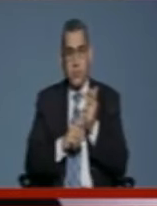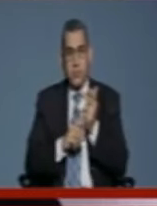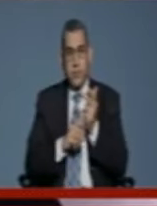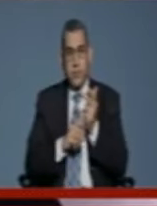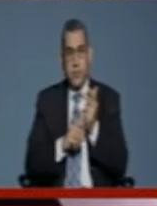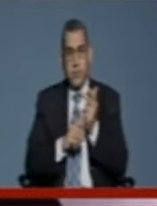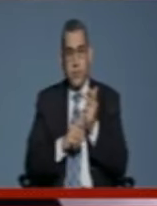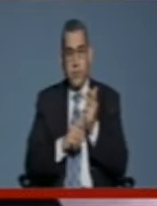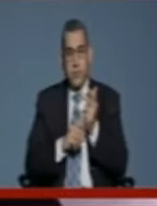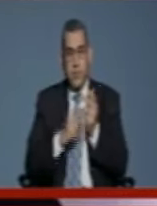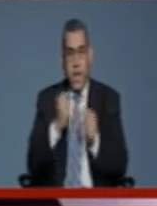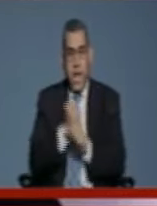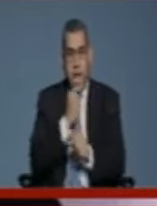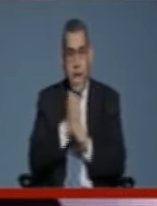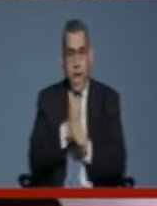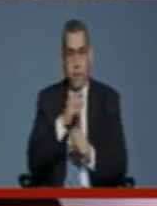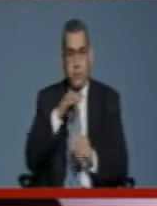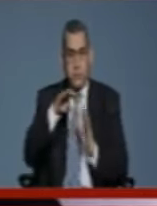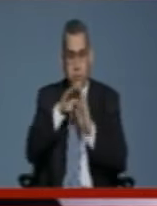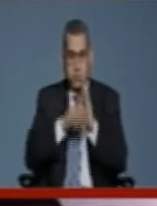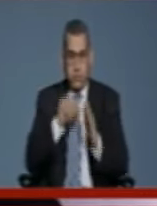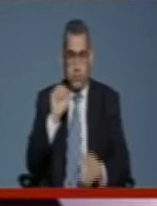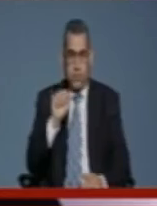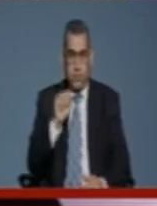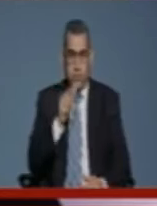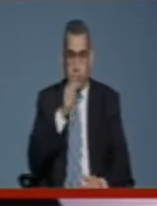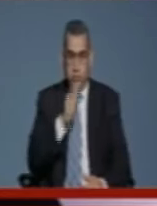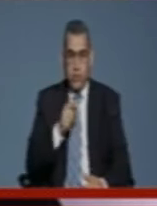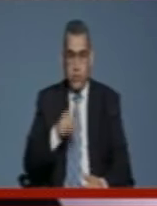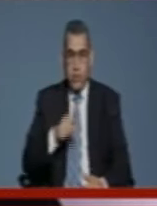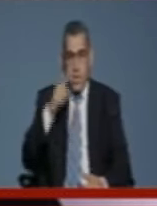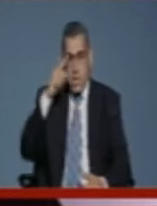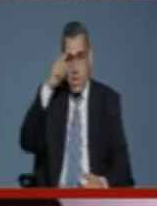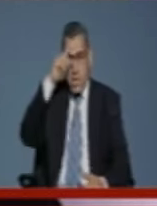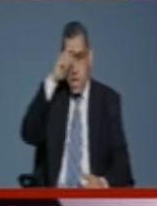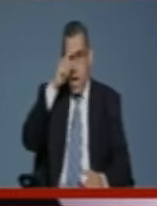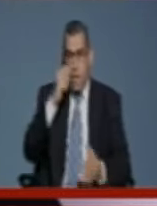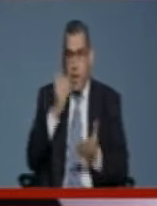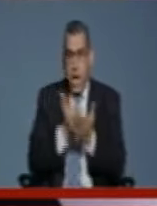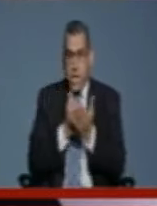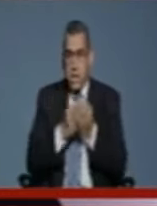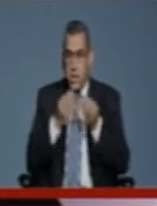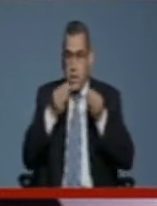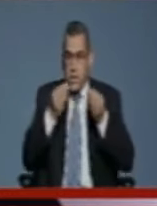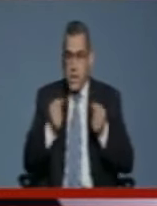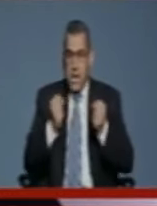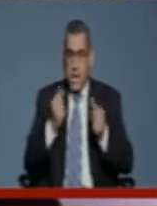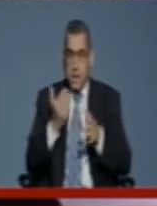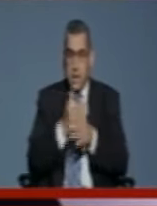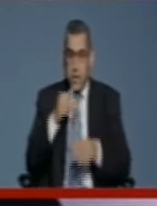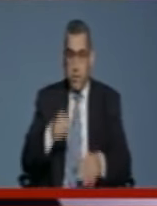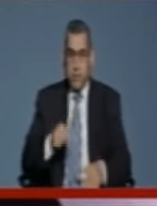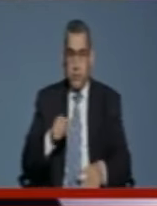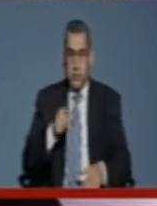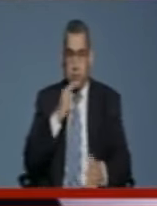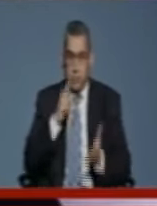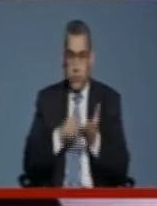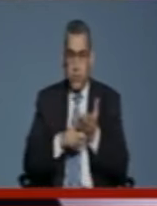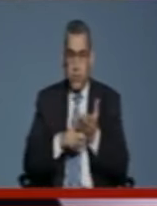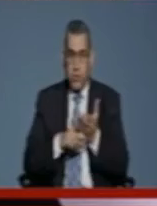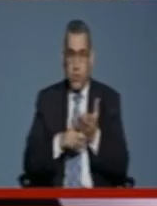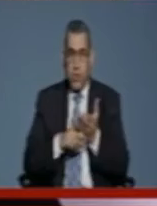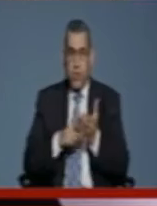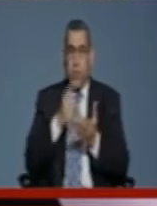وبالعمل. اذا الازمه اللي احنا فيها ديت ليها حلول؟ اكيد. بس صدقوني حلولها